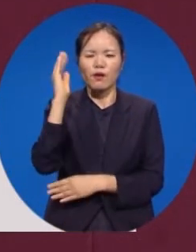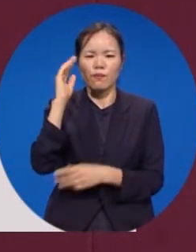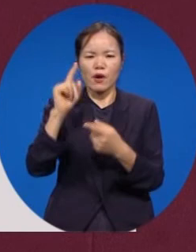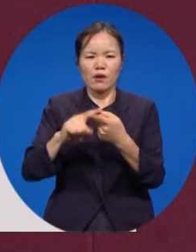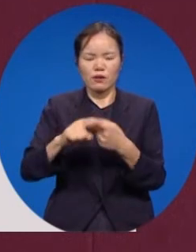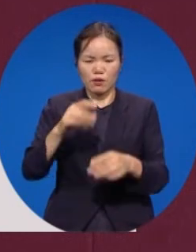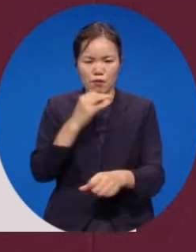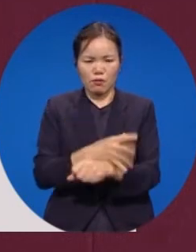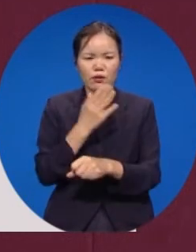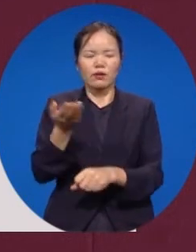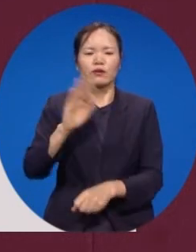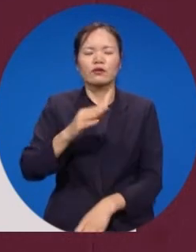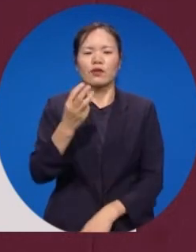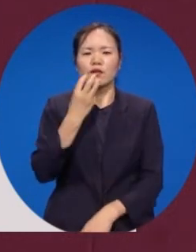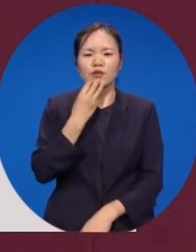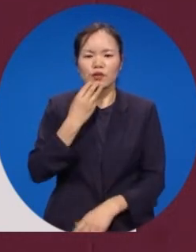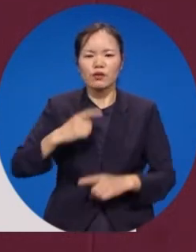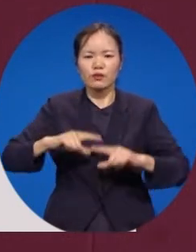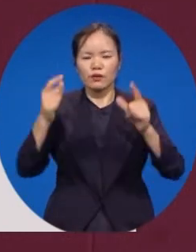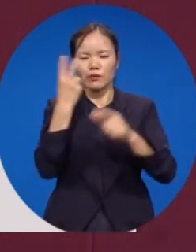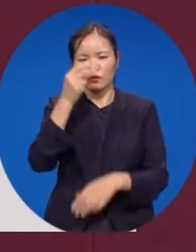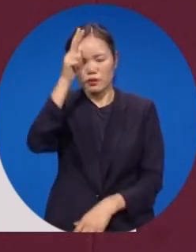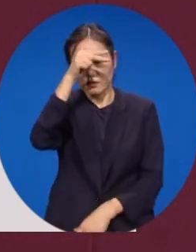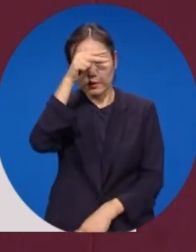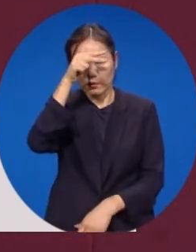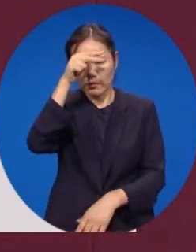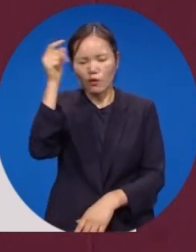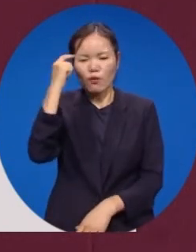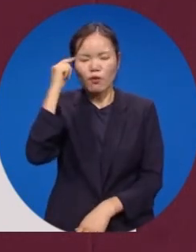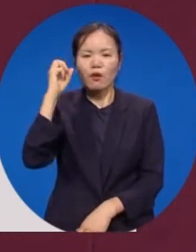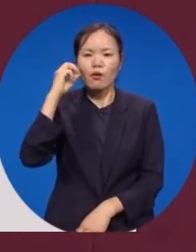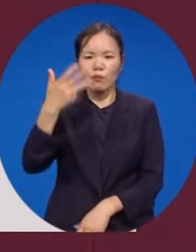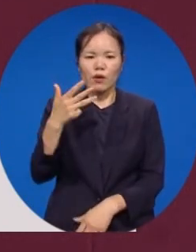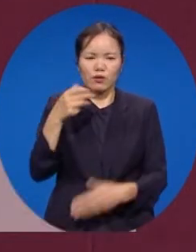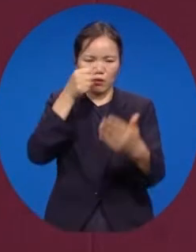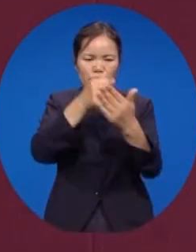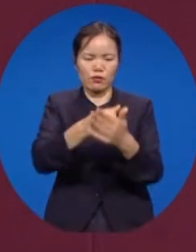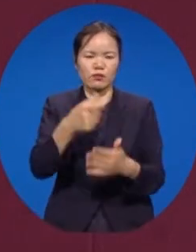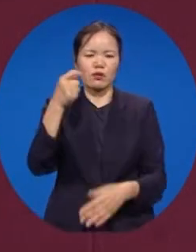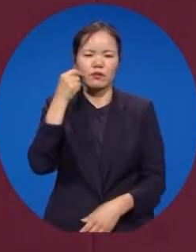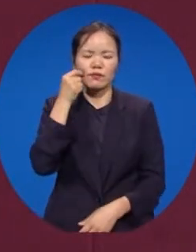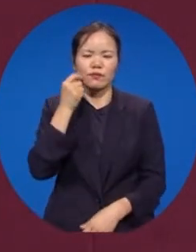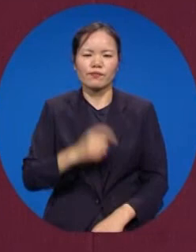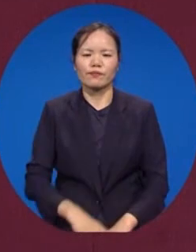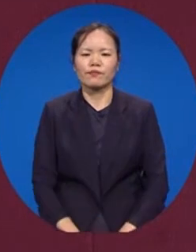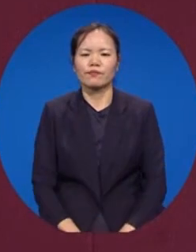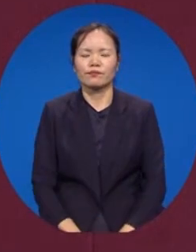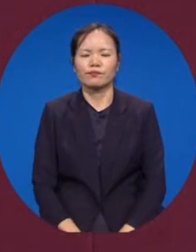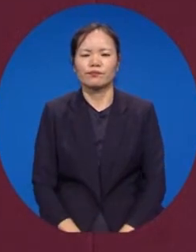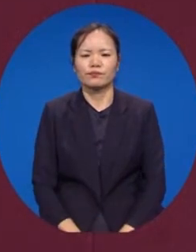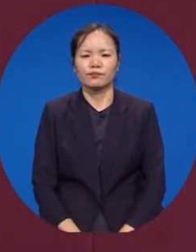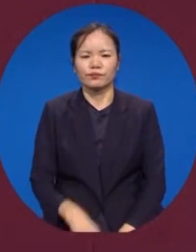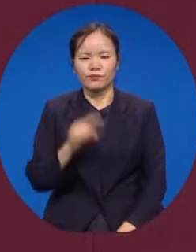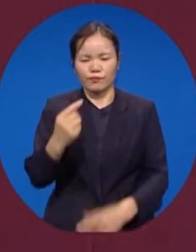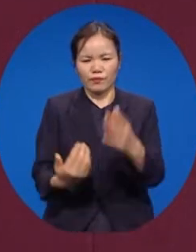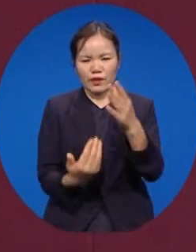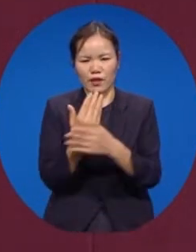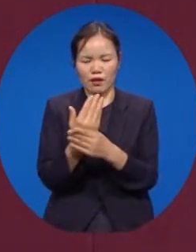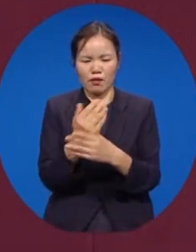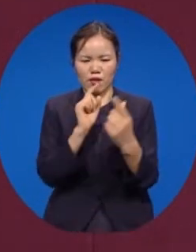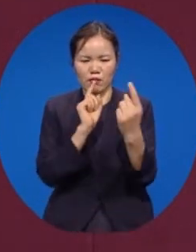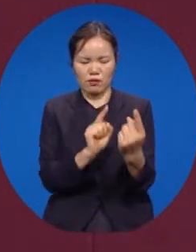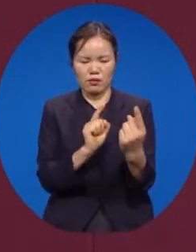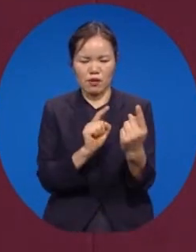왜 서울 동부지검은 8개월째 결론을 내지 못하고 있습니까? 이 사건